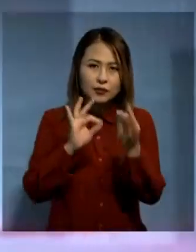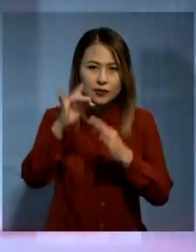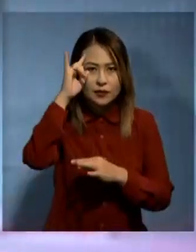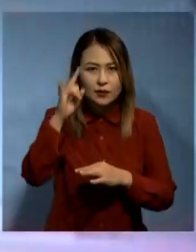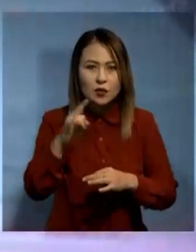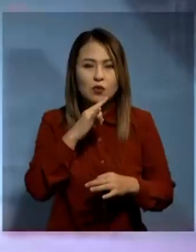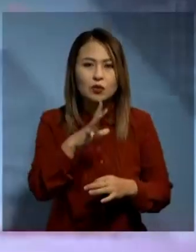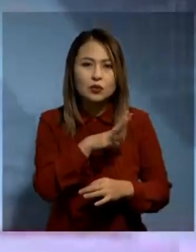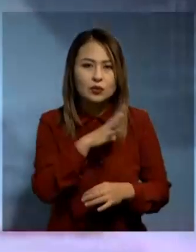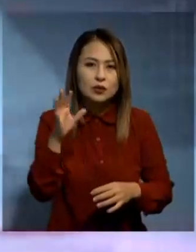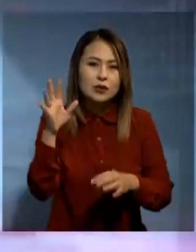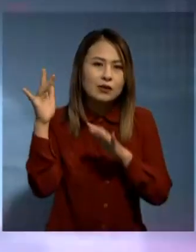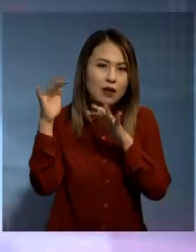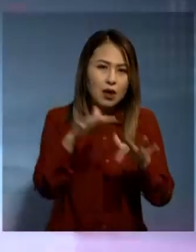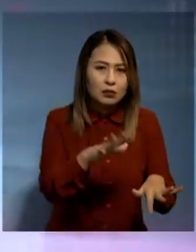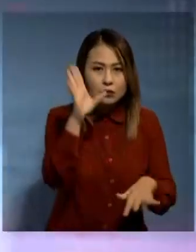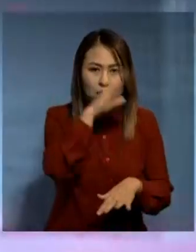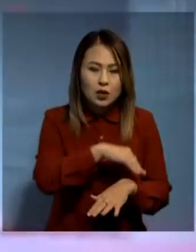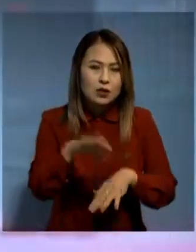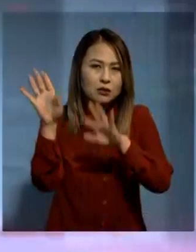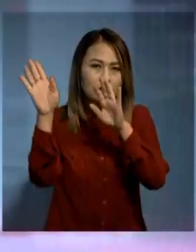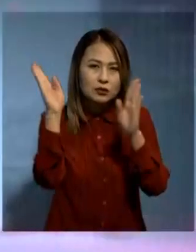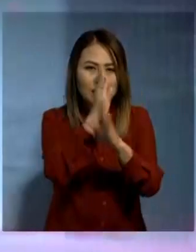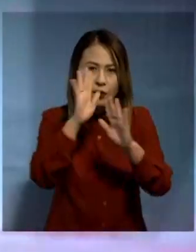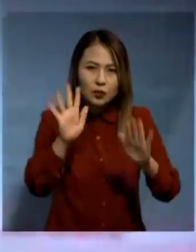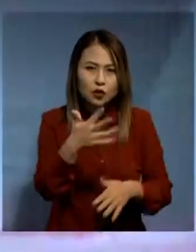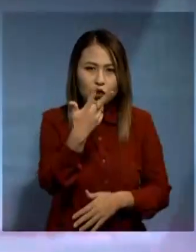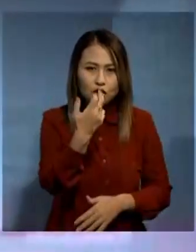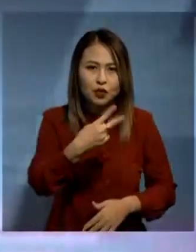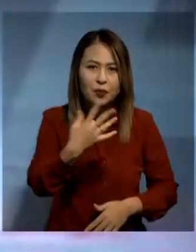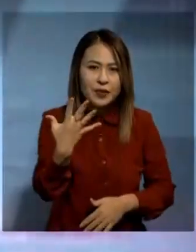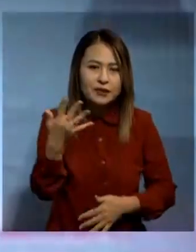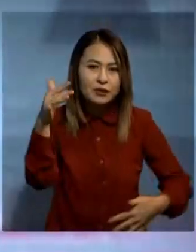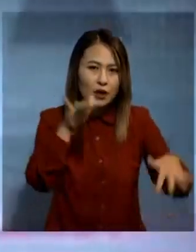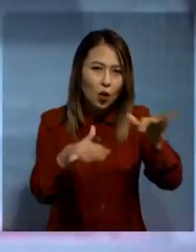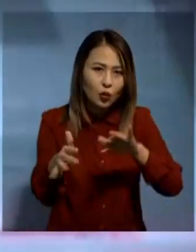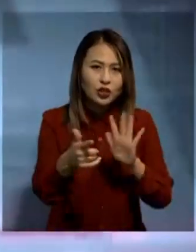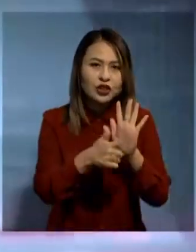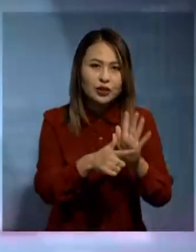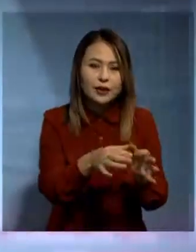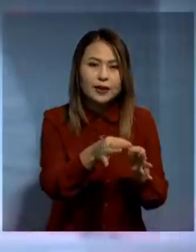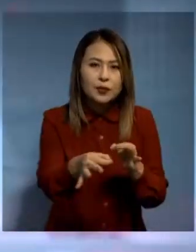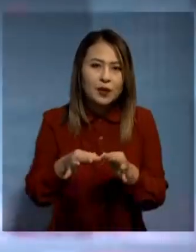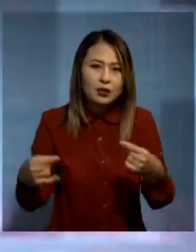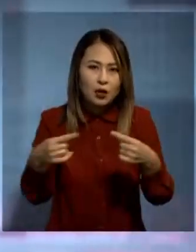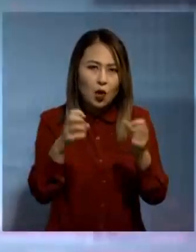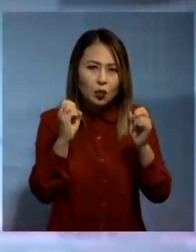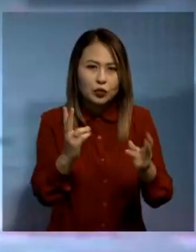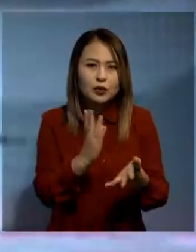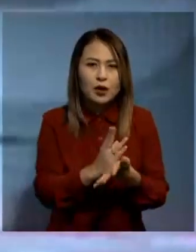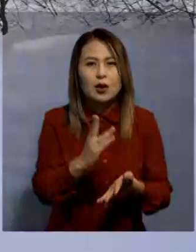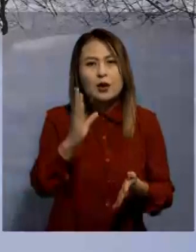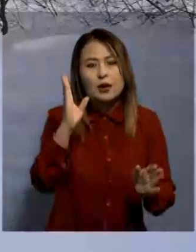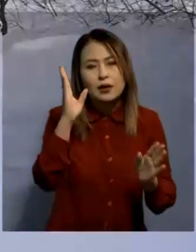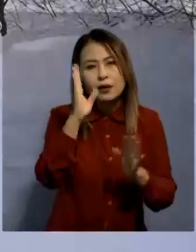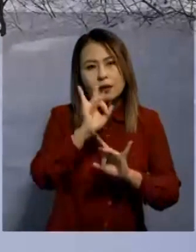Шығыс Қазақстанда қар көшкіні болуы мүмкін. Табиғи апат 325 тау бөлігіне және 7 елді мекенге нақты қауіп төндіріп